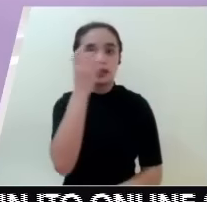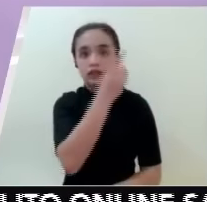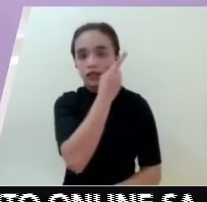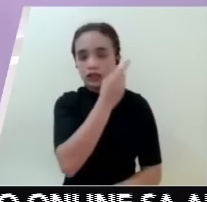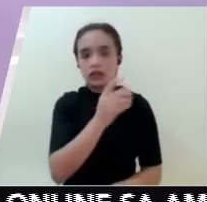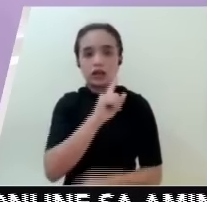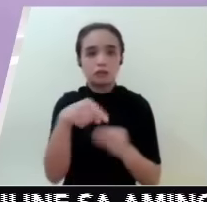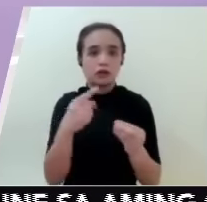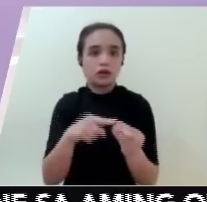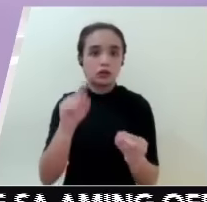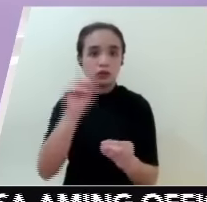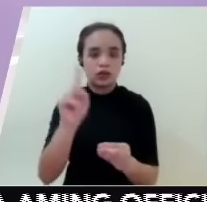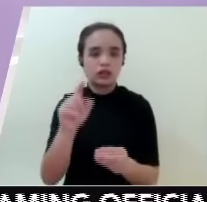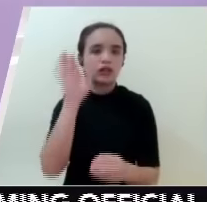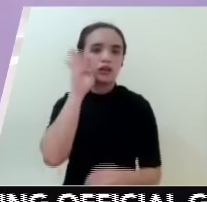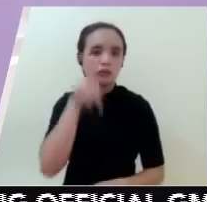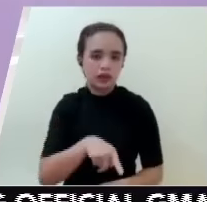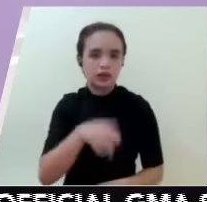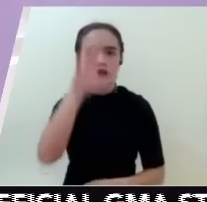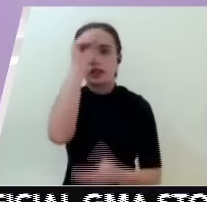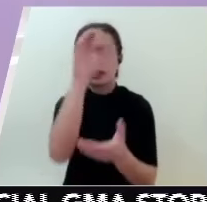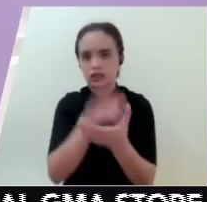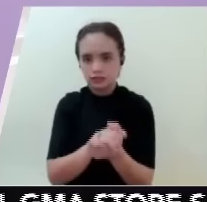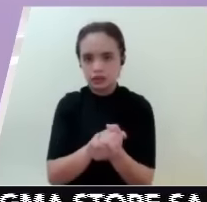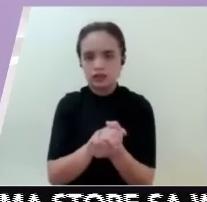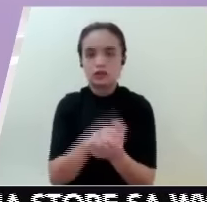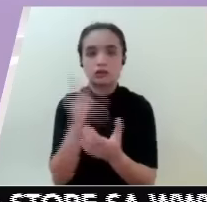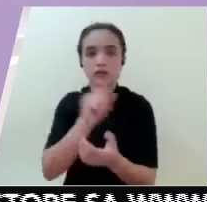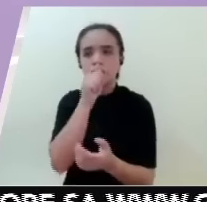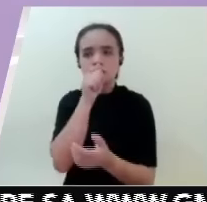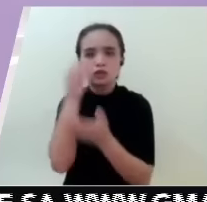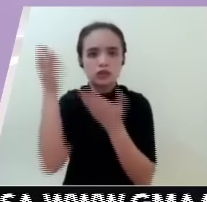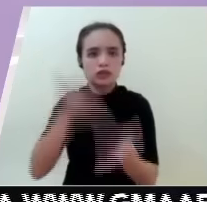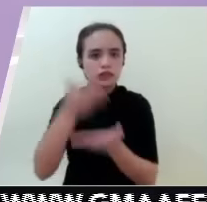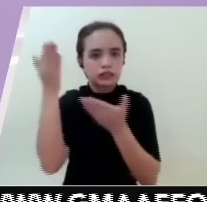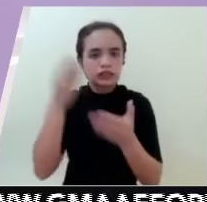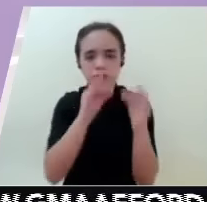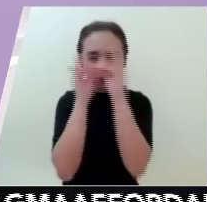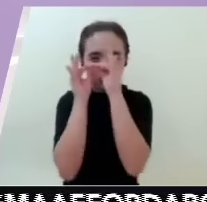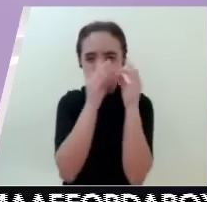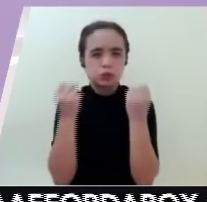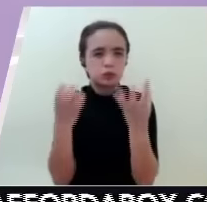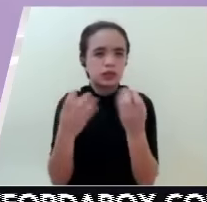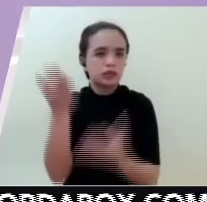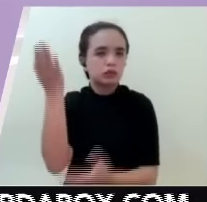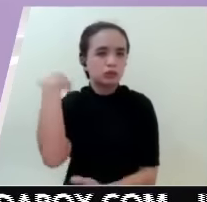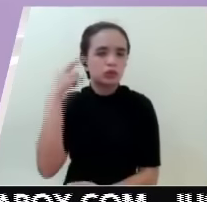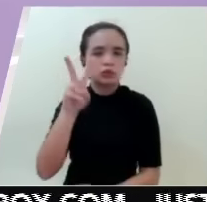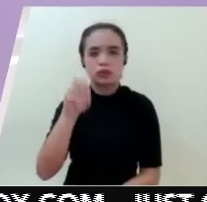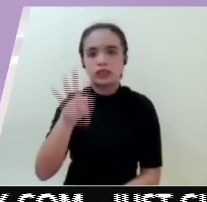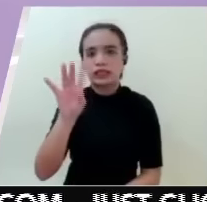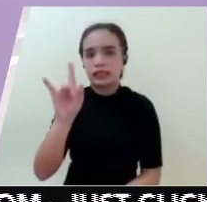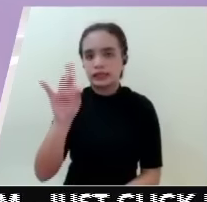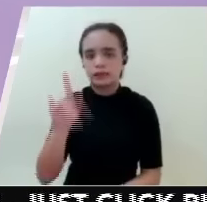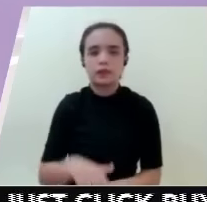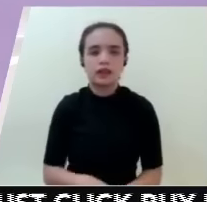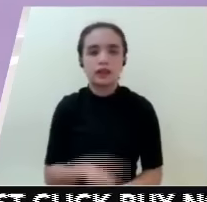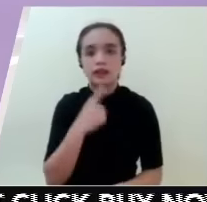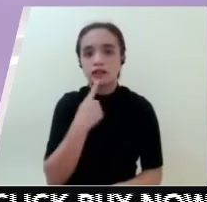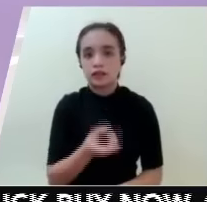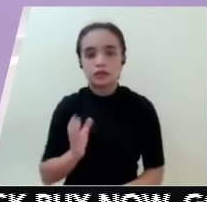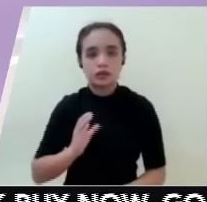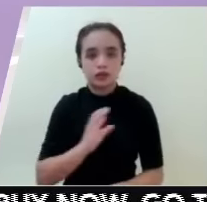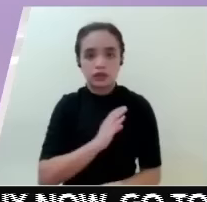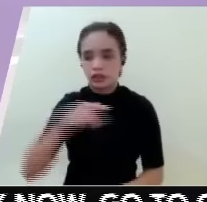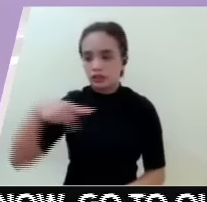sa pagpupuslit ng bilyon-bilyon pisong halaga ng shabu noong 2018. Nauna nang itinanggi na Congressman Paolo Duterte